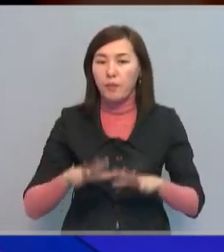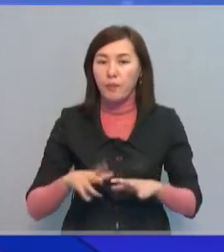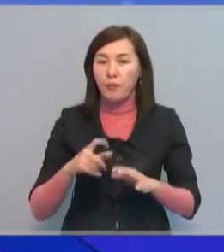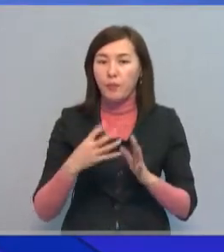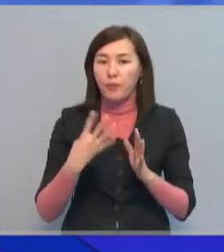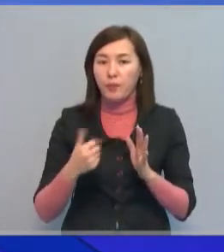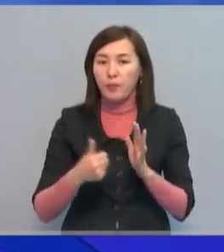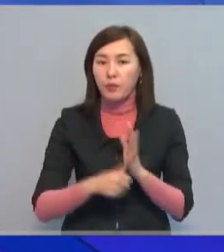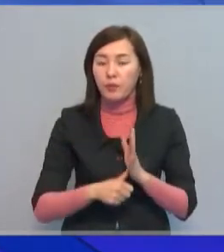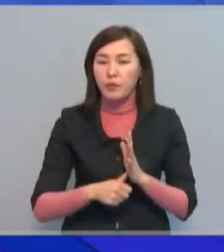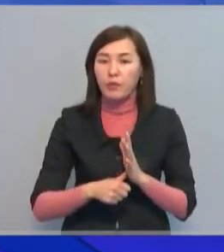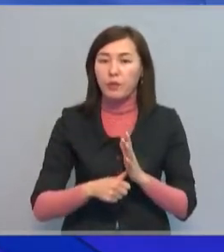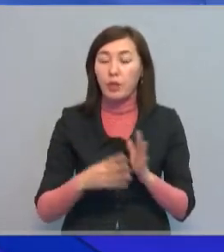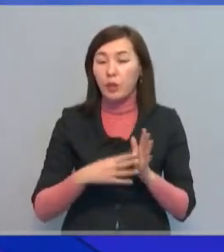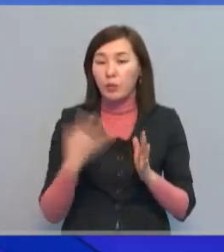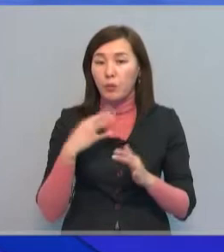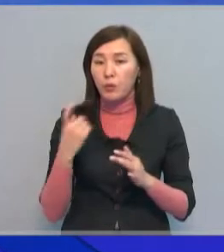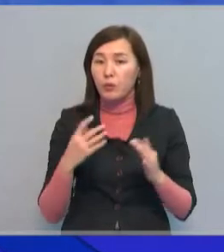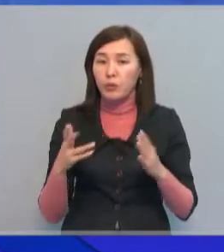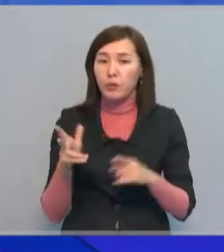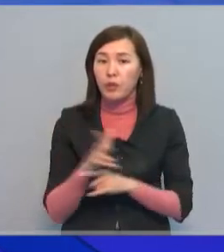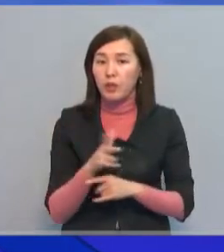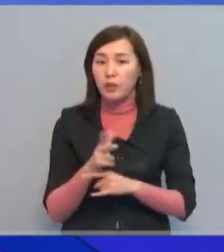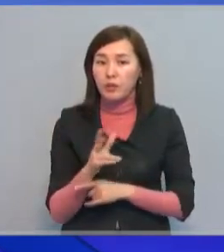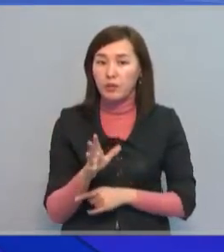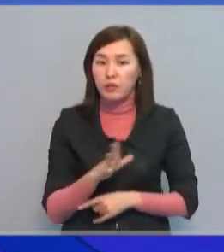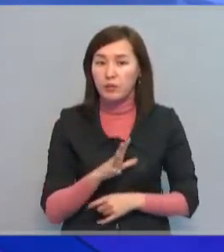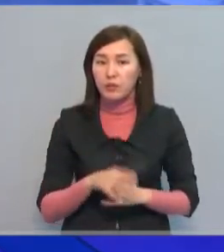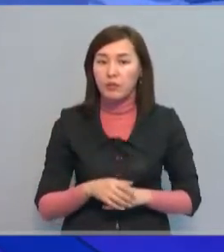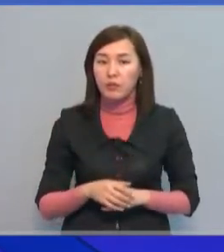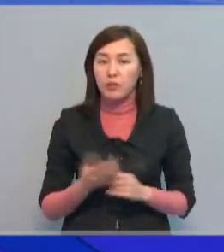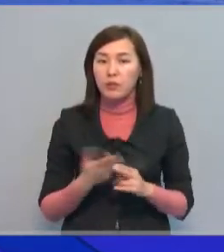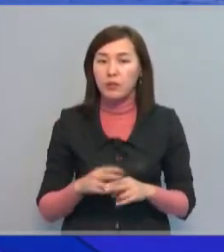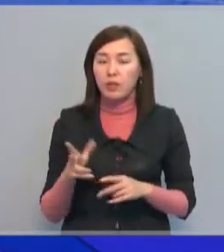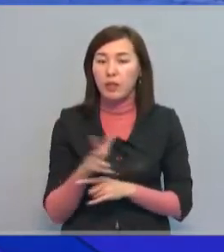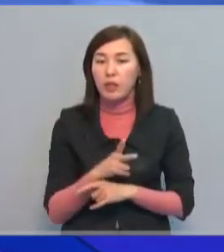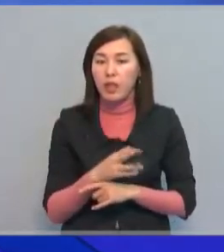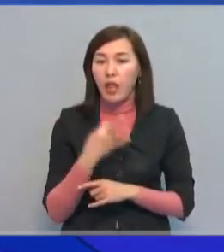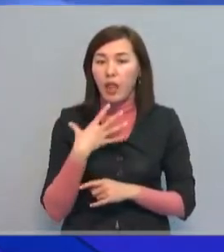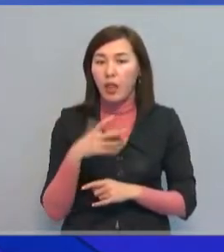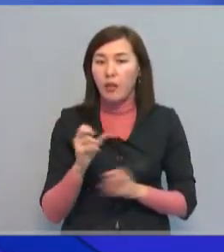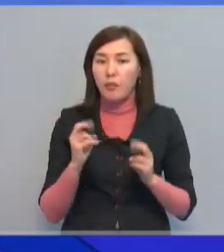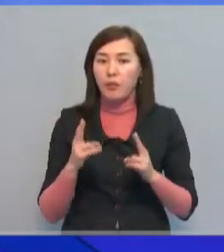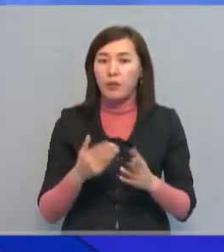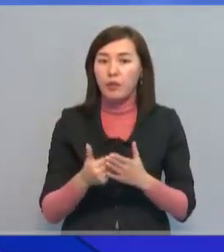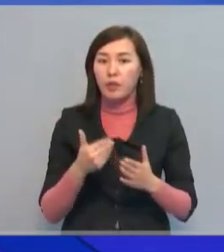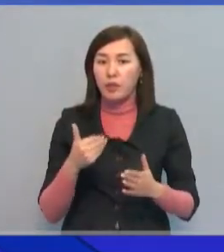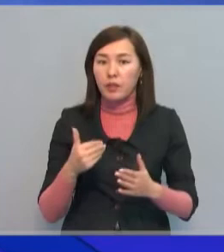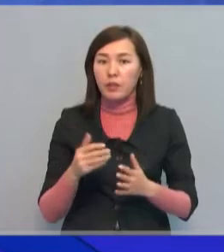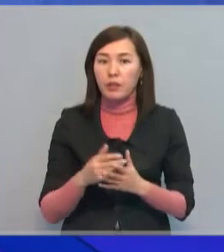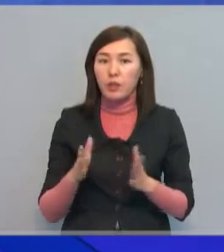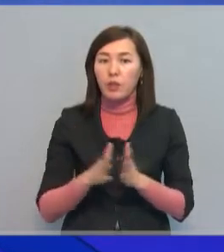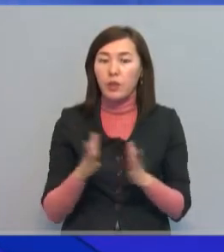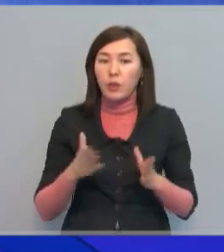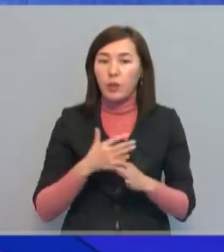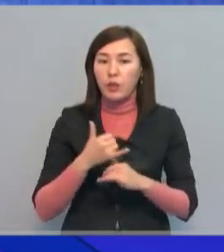ал 149-ы көпқабатты тұрғын үйлердің ауласында орналасқан. Бұл камералар кез келген қылмыстың алдын алуға